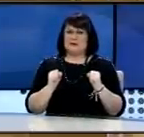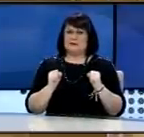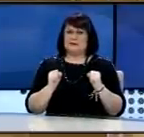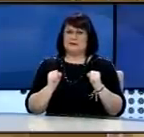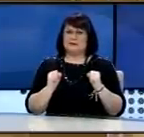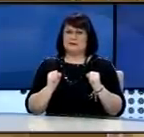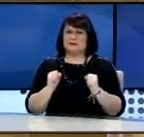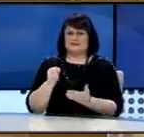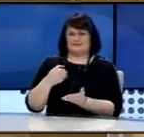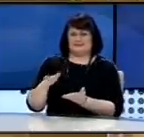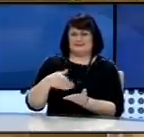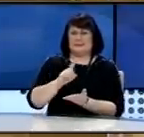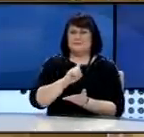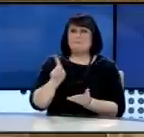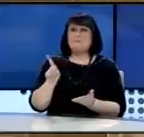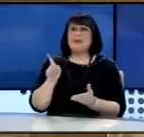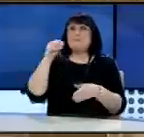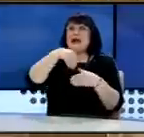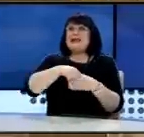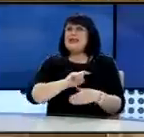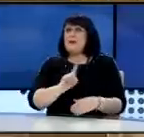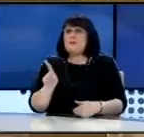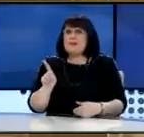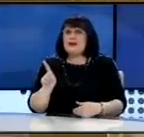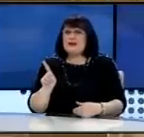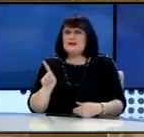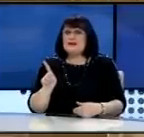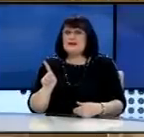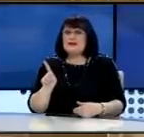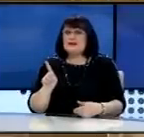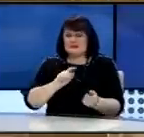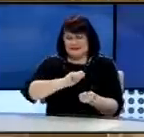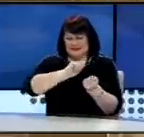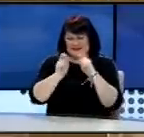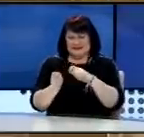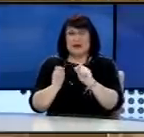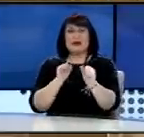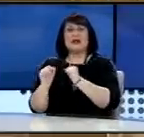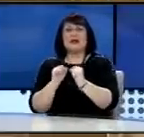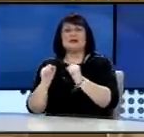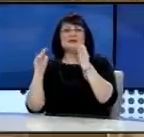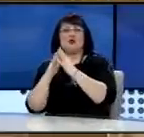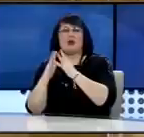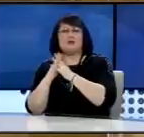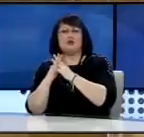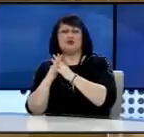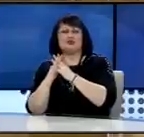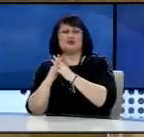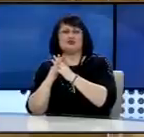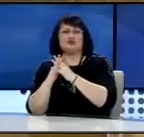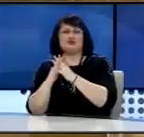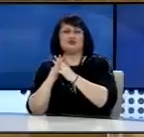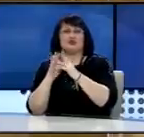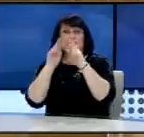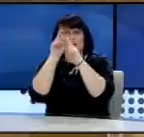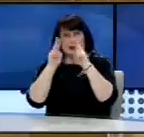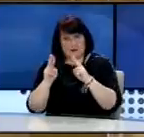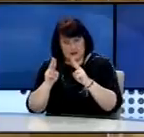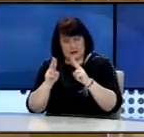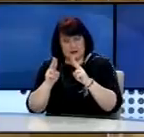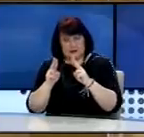την αποφυγή της παγίδας να μετατρέψουμε την κρίση, μια διεθνή